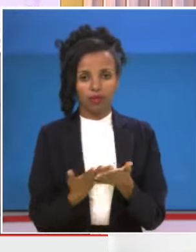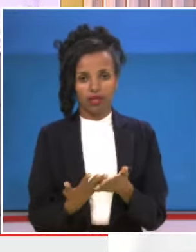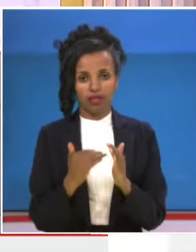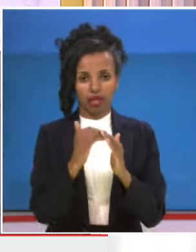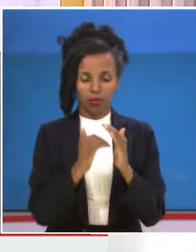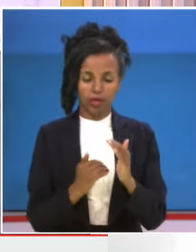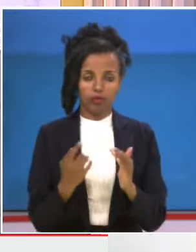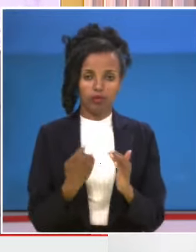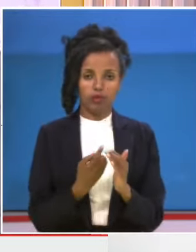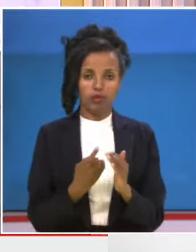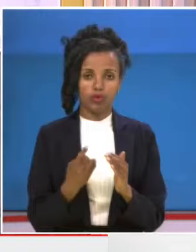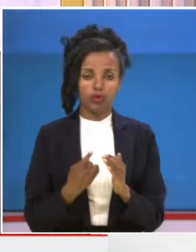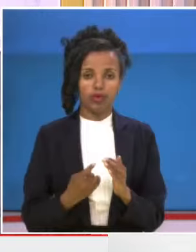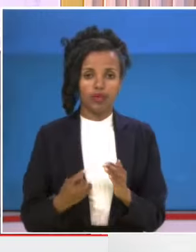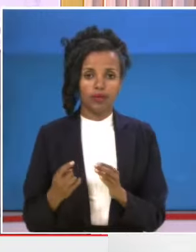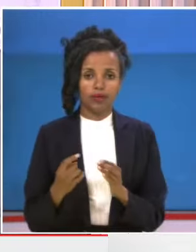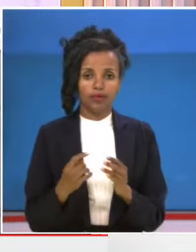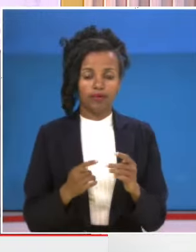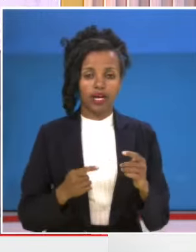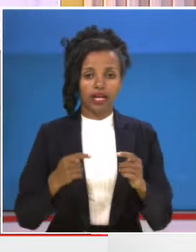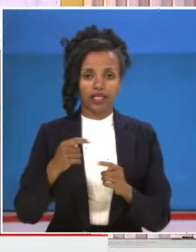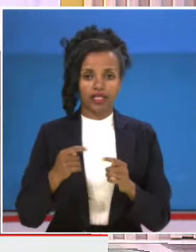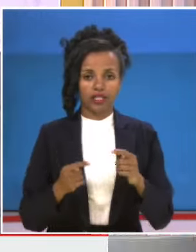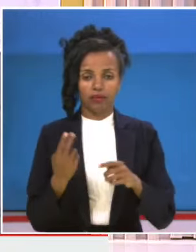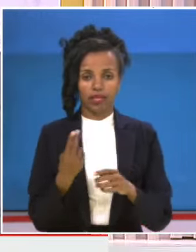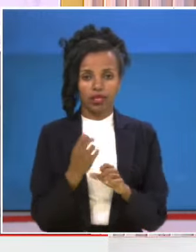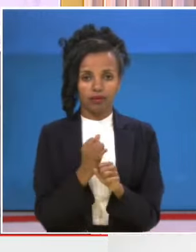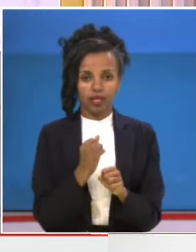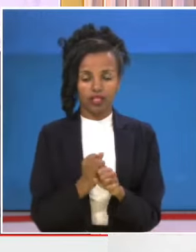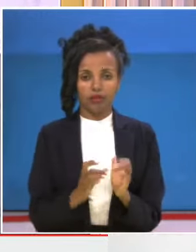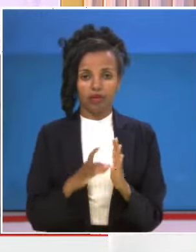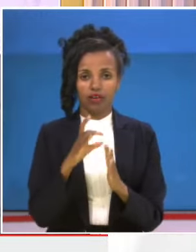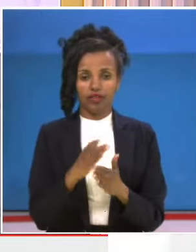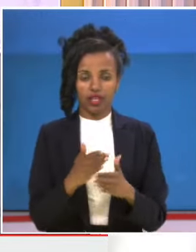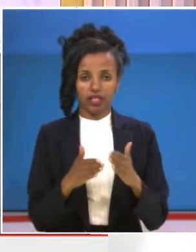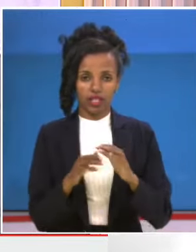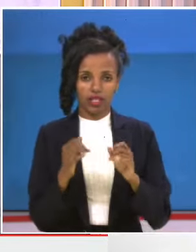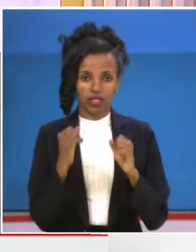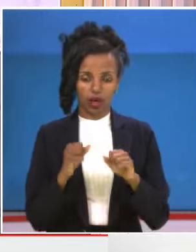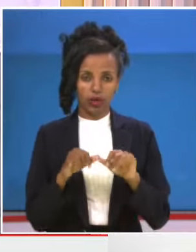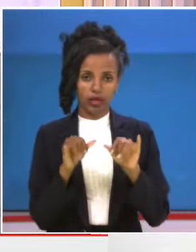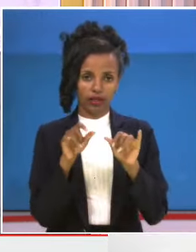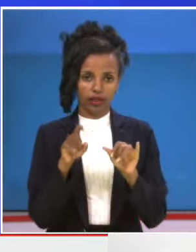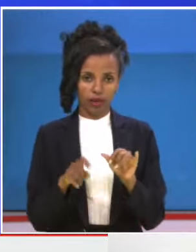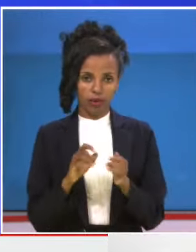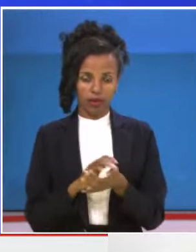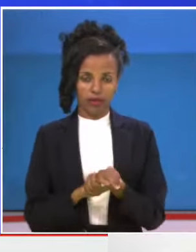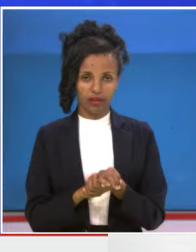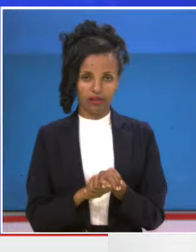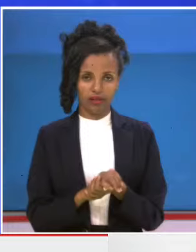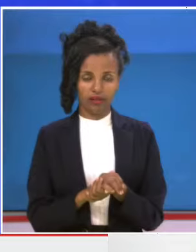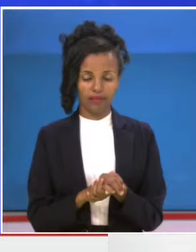የሚቀንስ በመሆኑ ሜካናይዜሽን የመጠቀም ስራችን በከፍተኛ ደረጃ ተጠናክሮ ሊቀጥል ይገባል ማለት ነው።